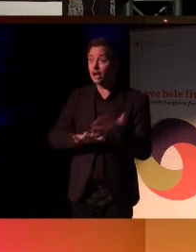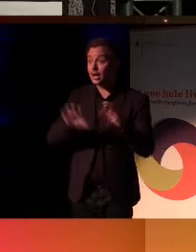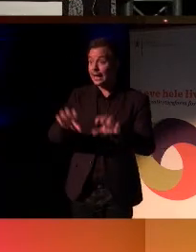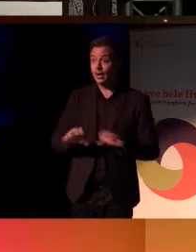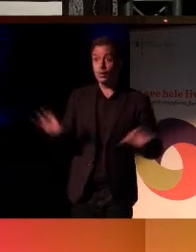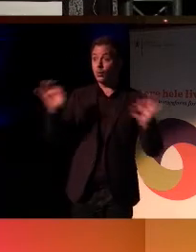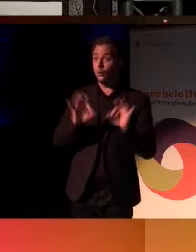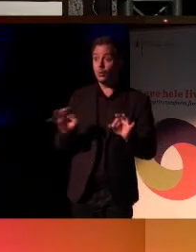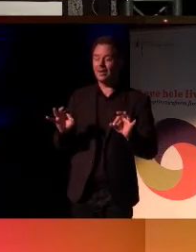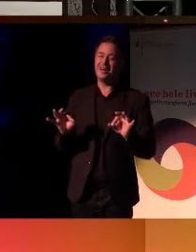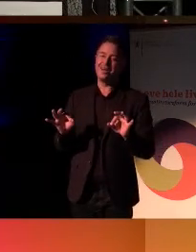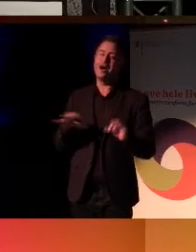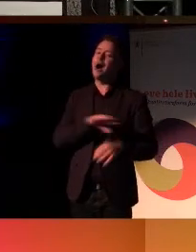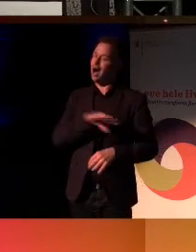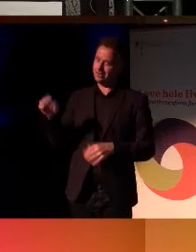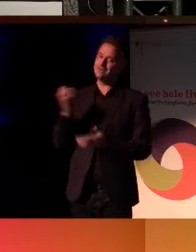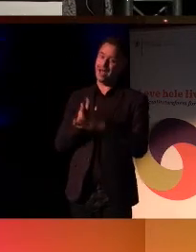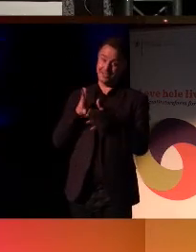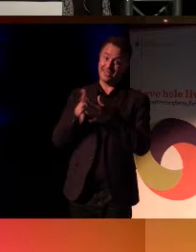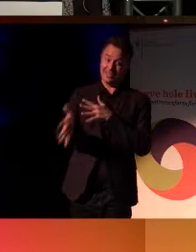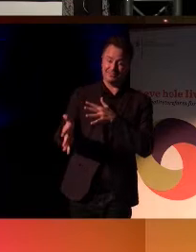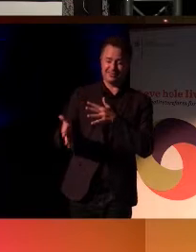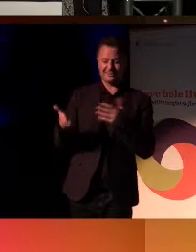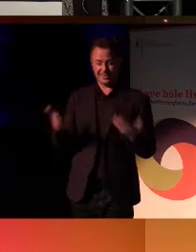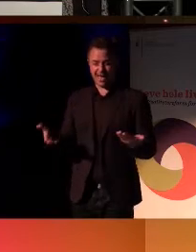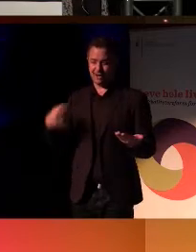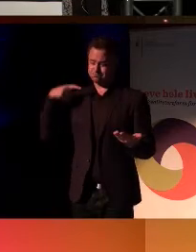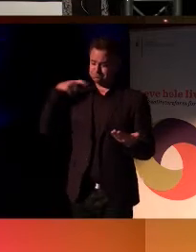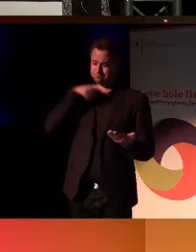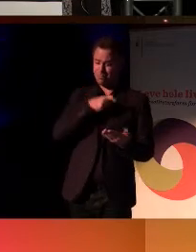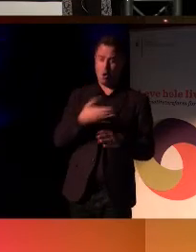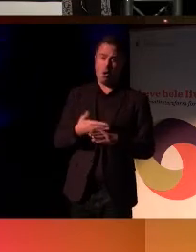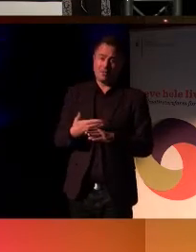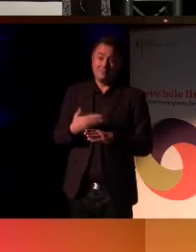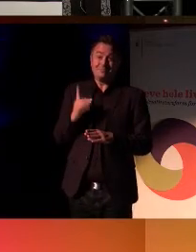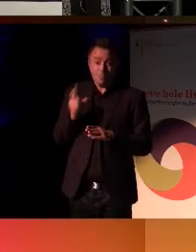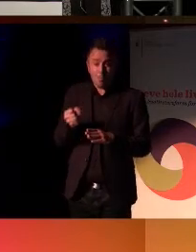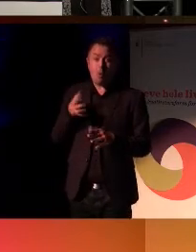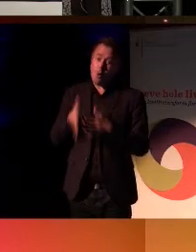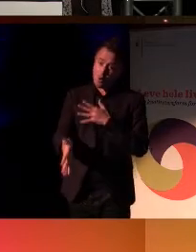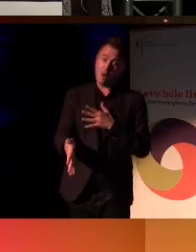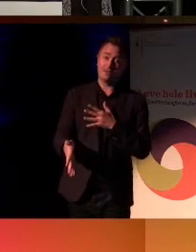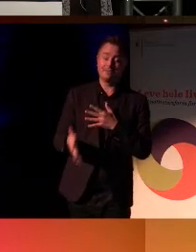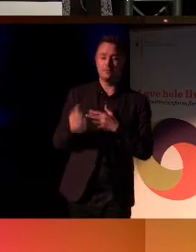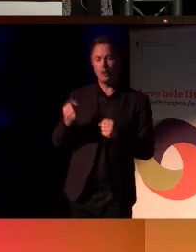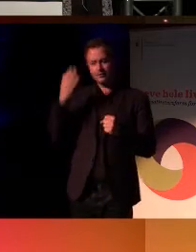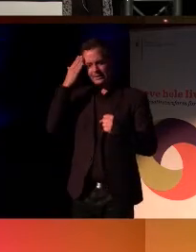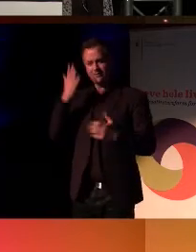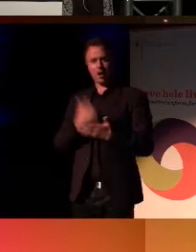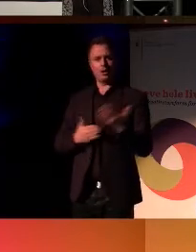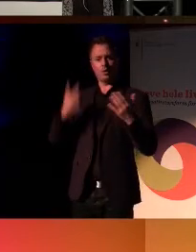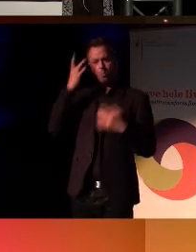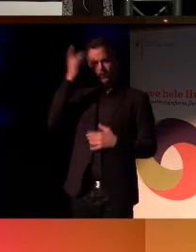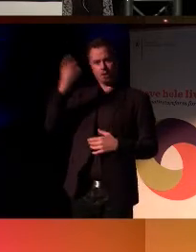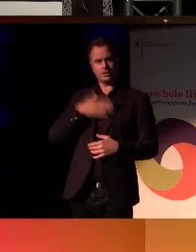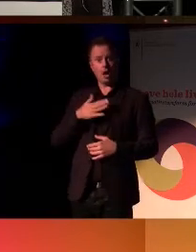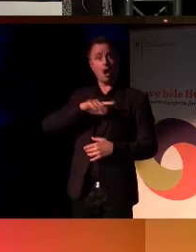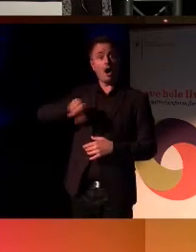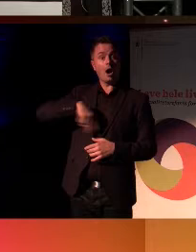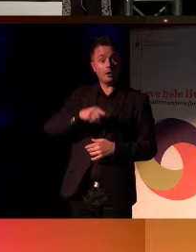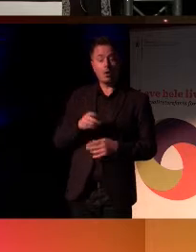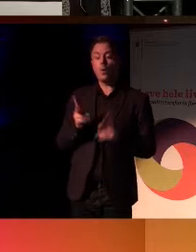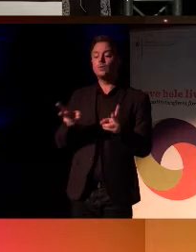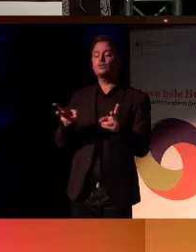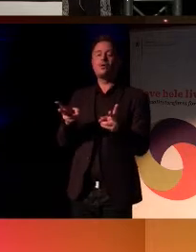en vanskelig øvelse. Men vi må jo gjøre det. Vi må vite hvilken kompetansebeholdning vi har. Og vi må vite